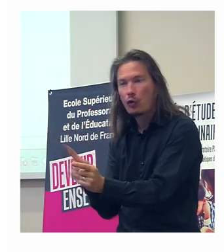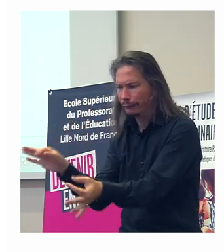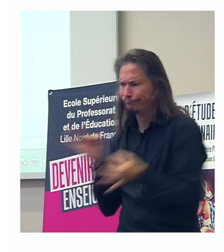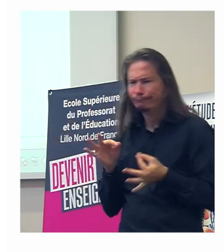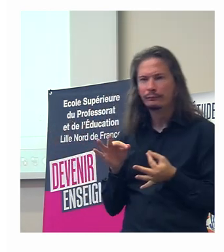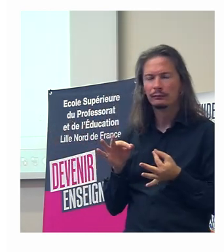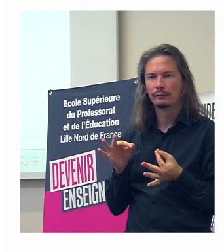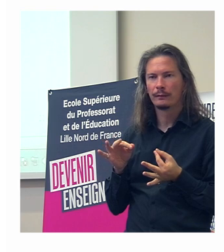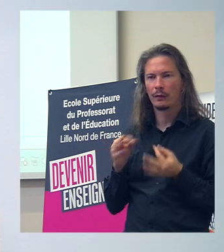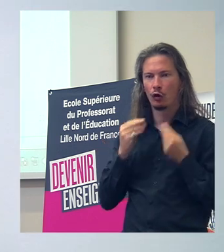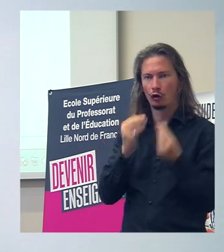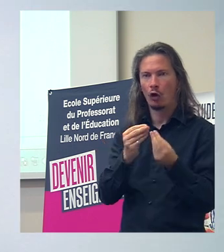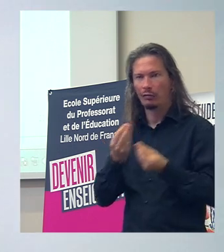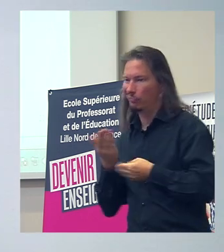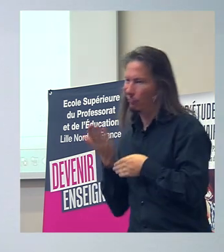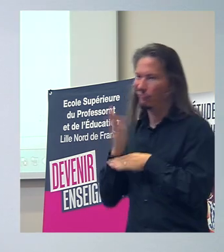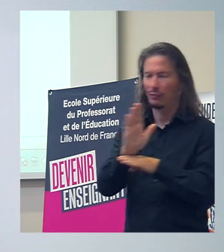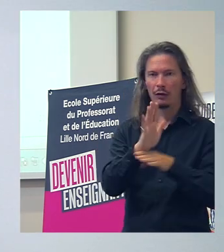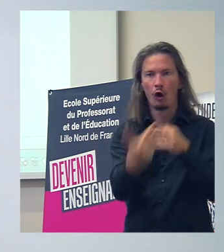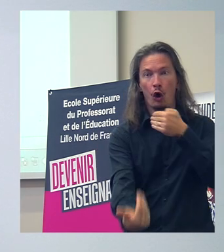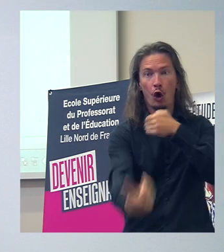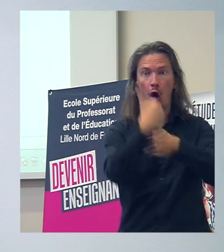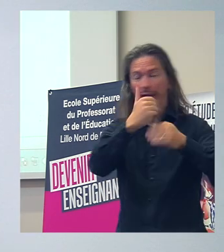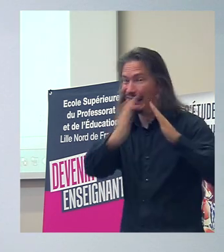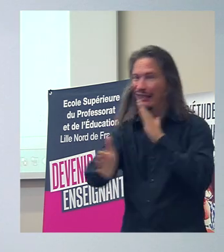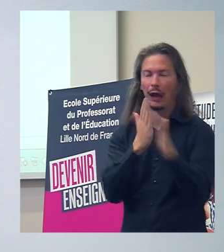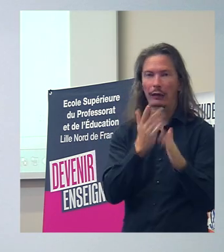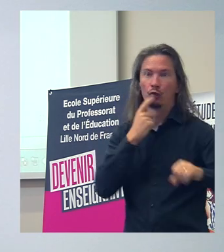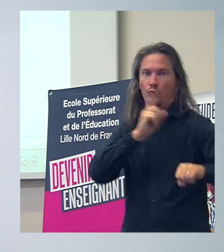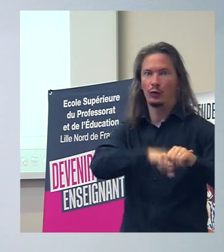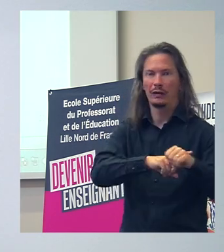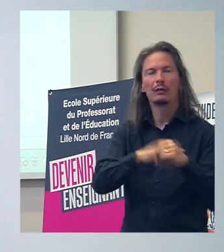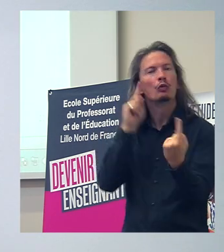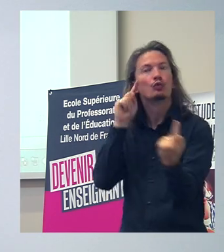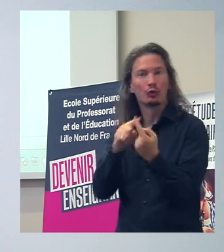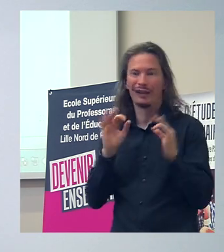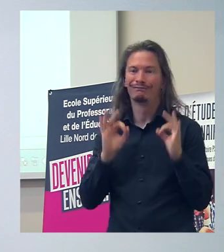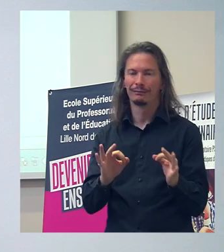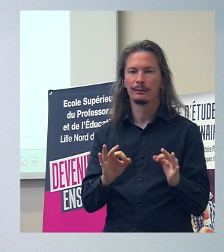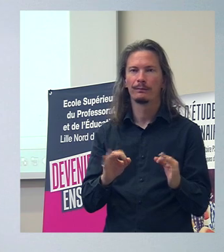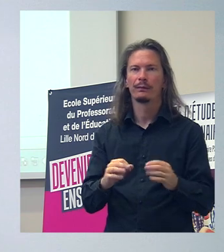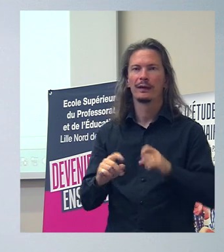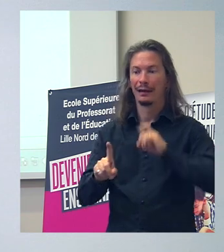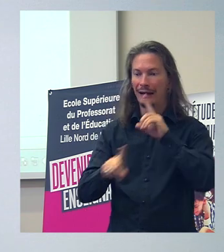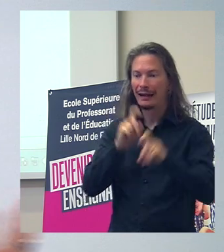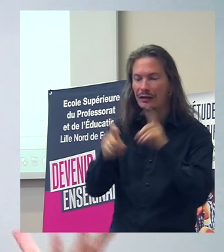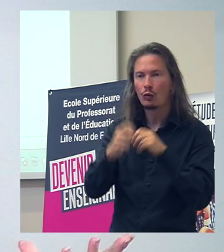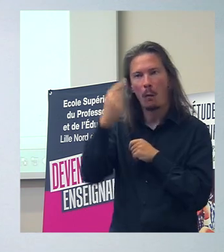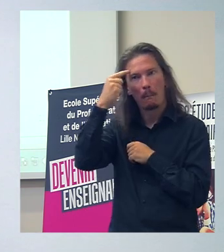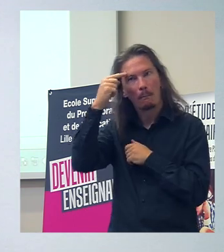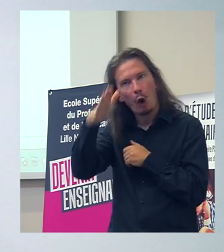vont nous faire entrer immédiatement dans le vif du sujet, le sujet étant les questions morales au